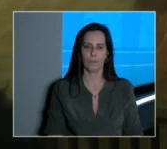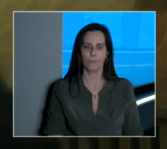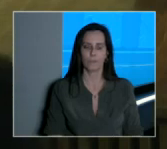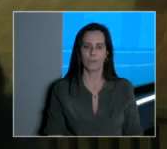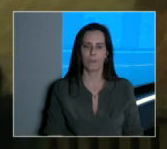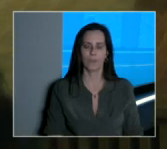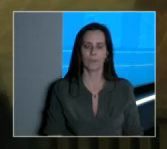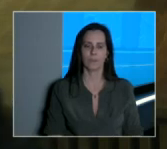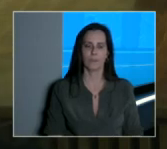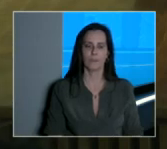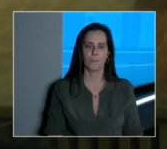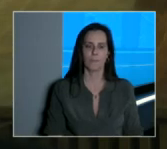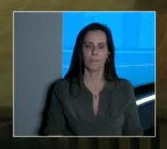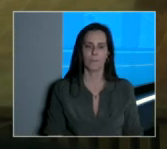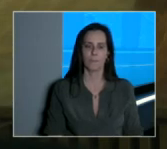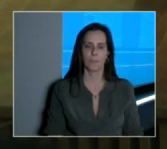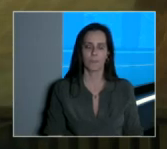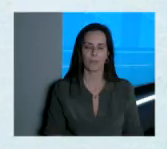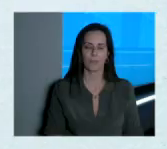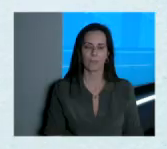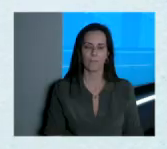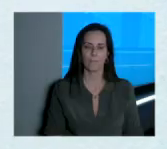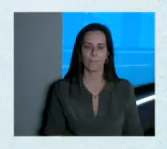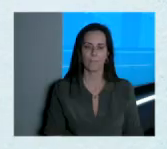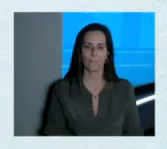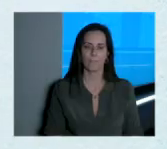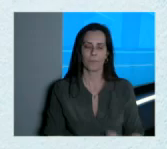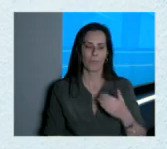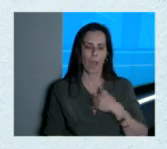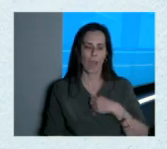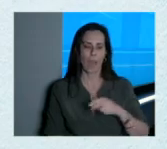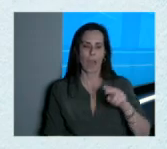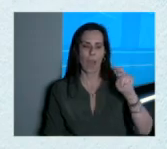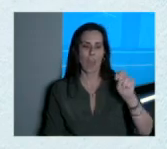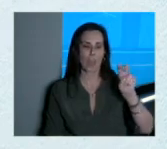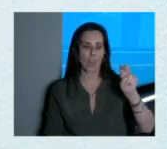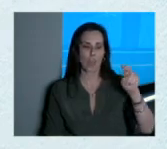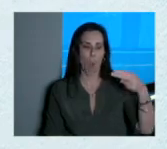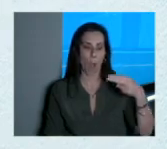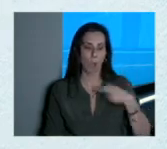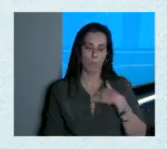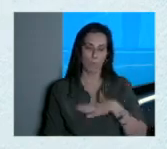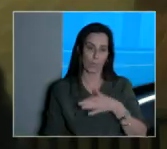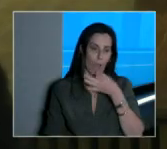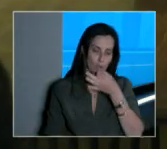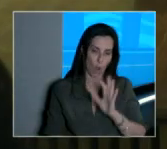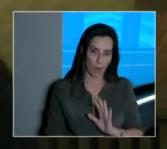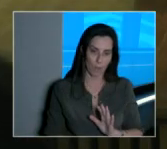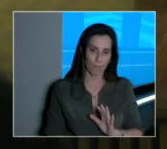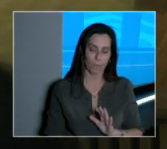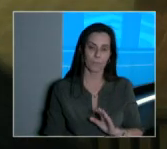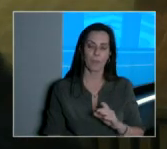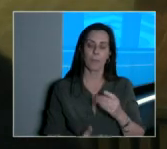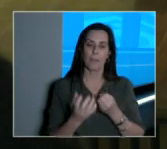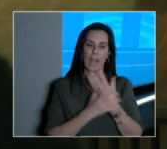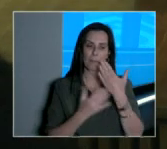יצא בסבתא. כן, שאלתנו הבאה. שלום, אני נועה חמו מ-ט' 3. והשאלה שלי היא כזאת, במסע